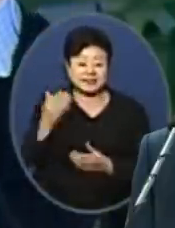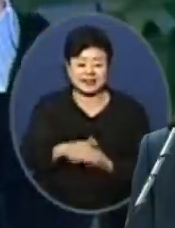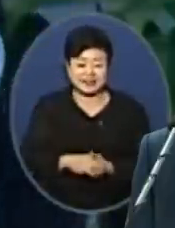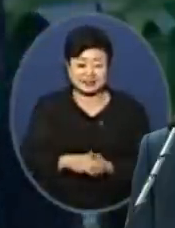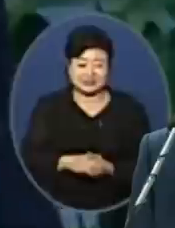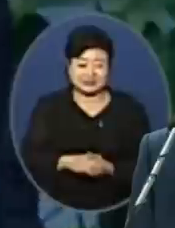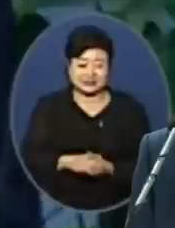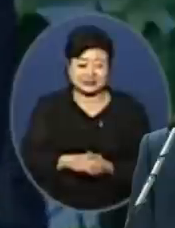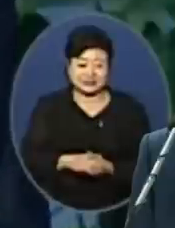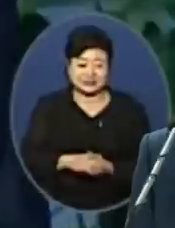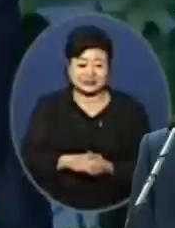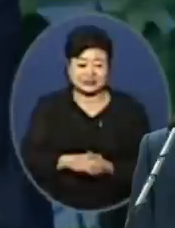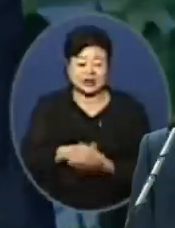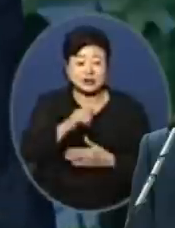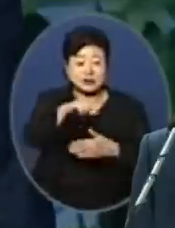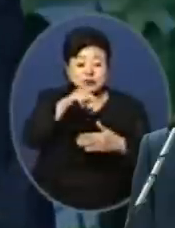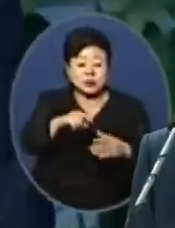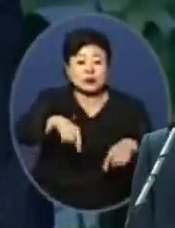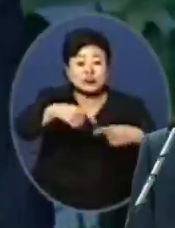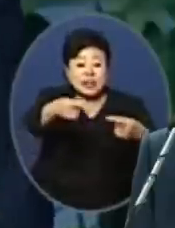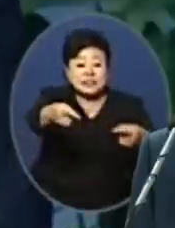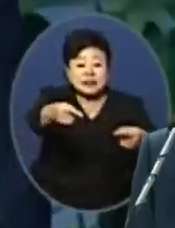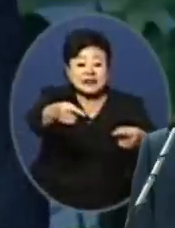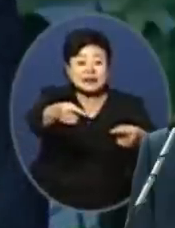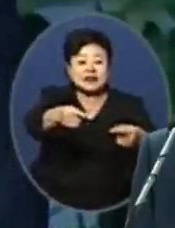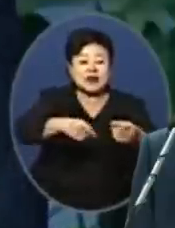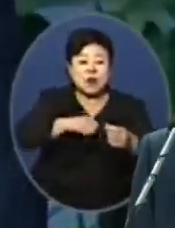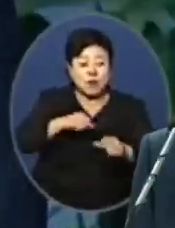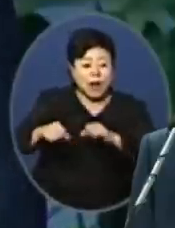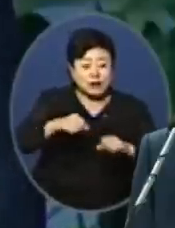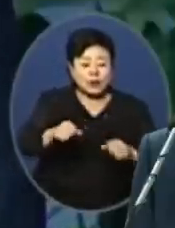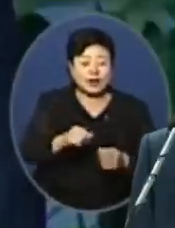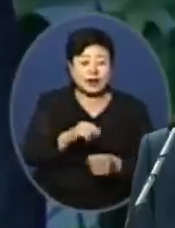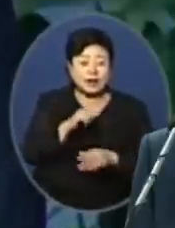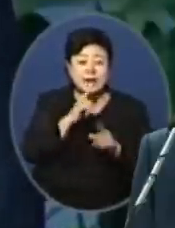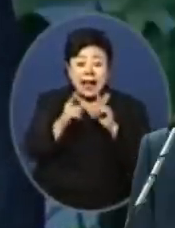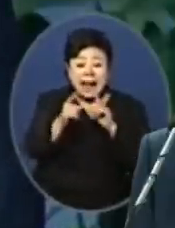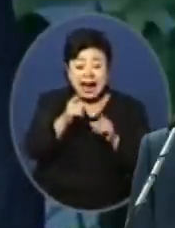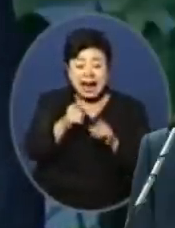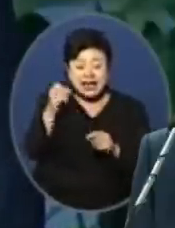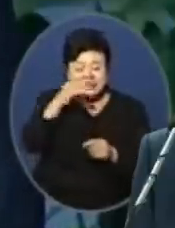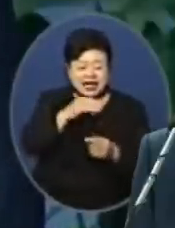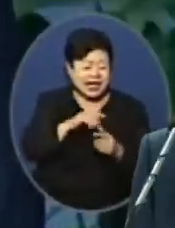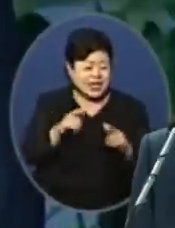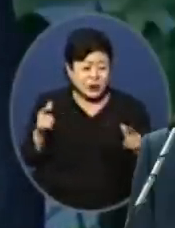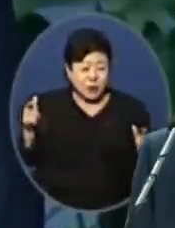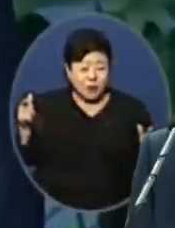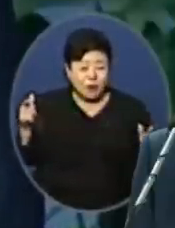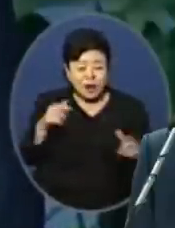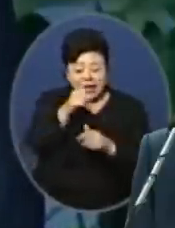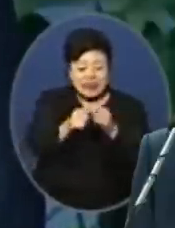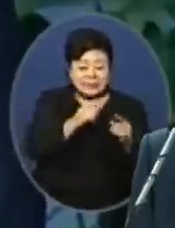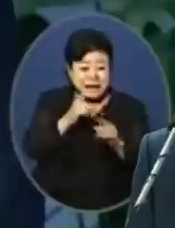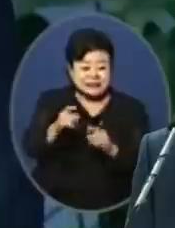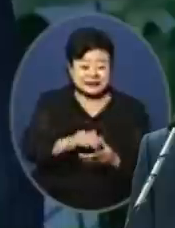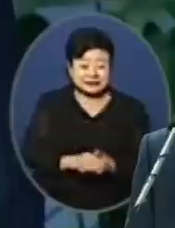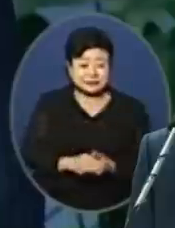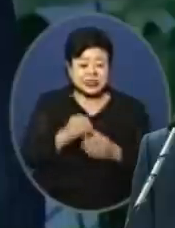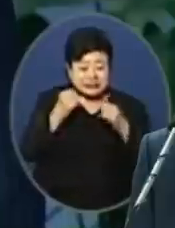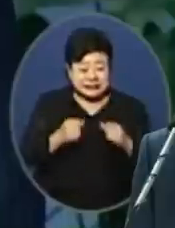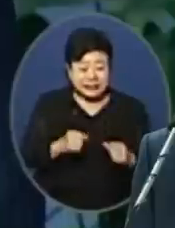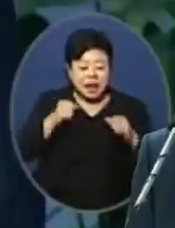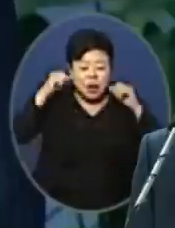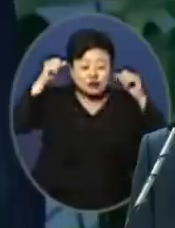돼요. 그것이 속으로 들어가서 활동을 하는 것입니다. 말은 그냥 지나가 버린 것이 아닙니다. 하나님의 말씀은